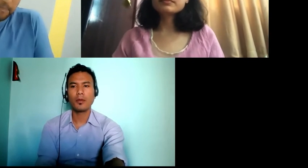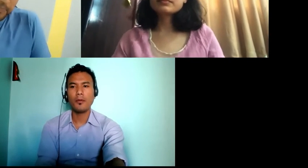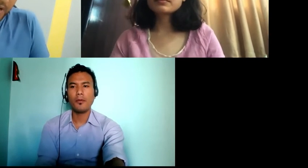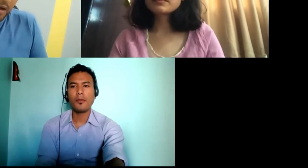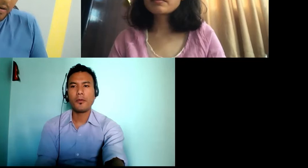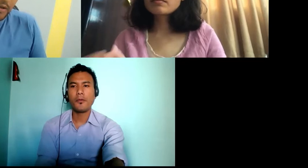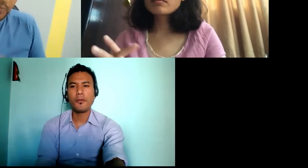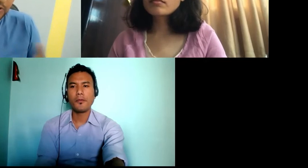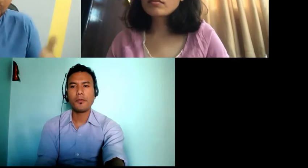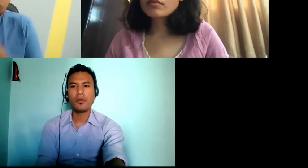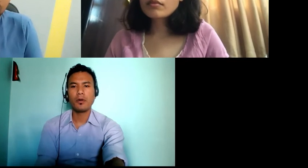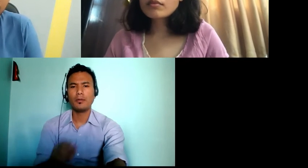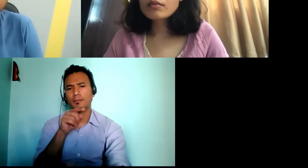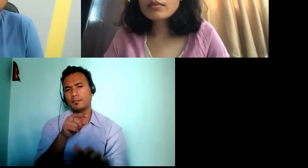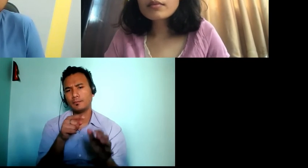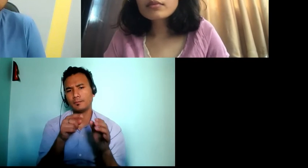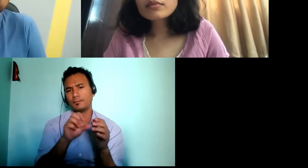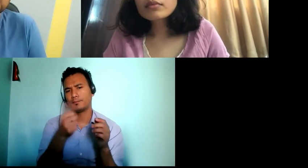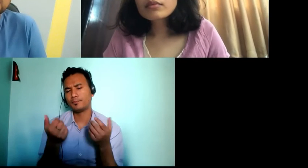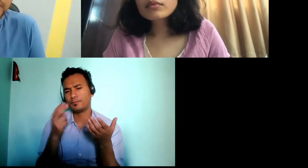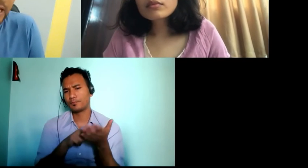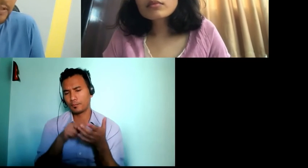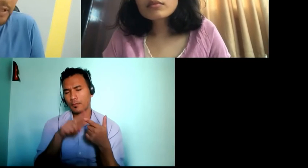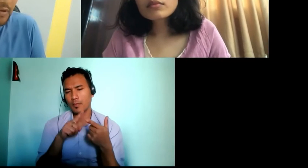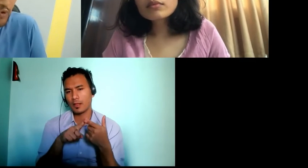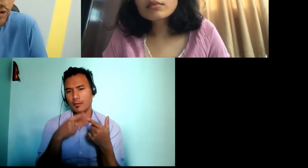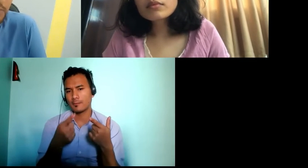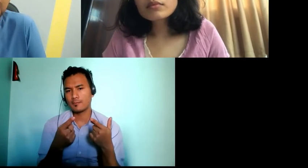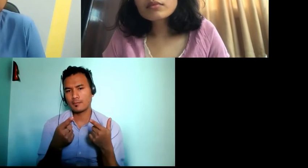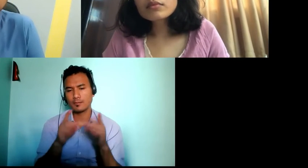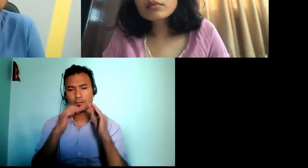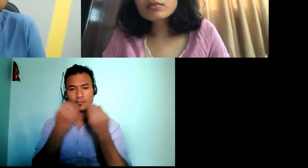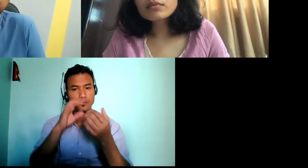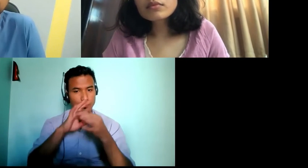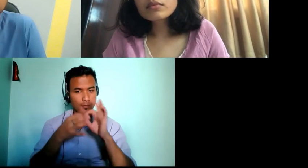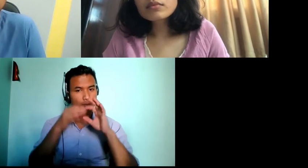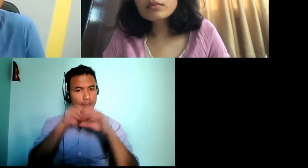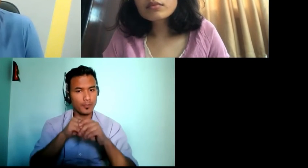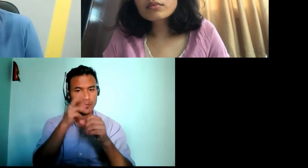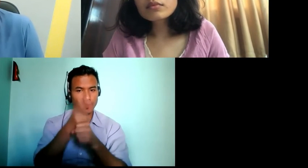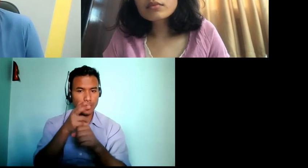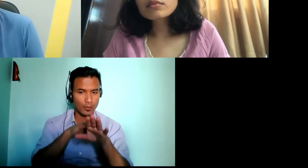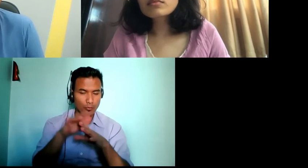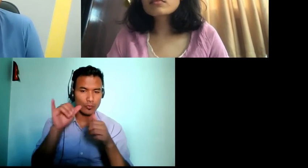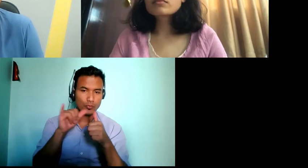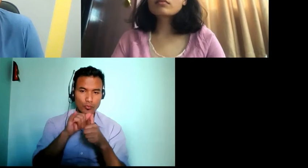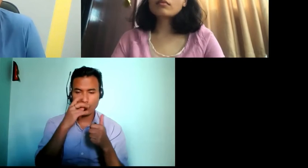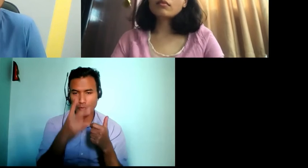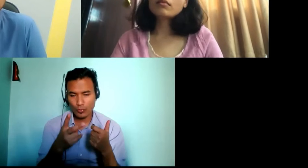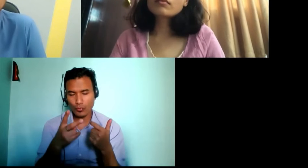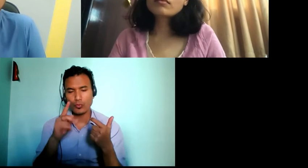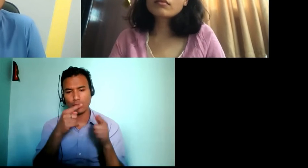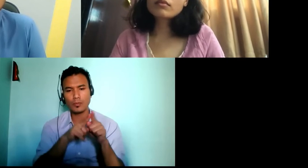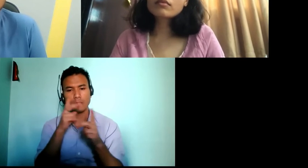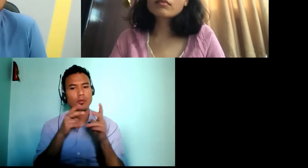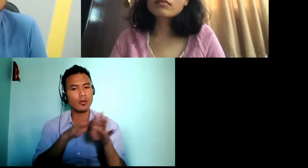पनि. अनि पछि मलाई अर्को एउटा थप्न मन लागेको कुरा चाहिँ के त भन्दाखेरि चाहिँ त्यो सोसियल मिडियामा जुन हाम्रो भिडियोहरू युट्युबहरू हेरौँ अथवा चाहिँ कुनै पनि चिजहरू